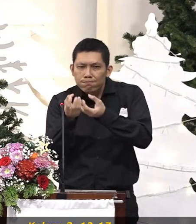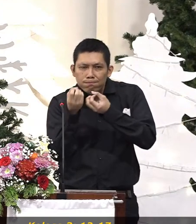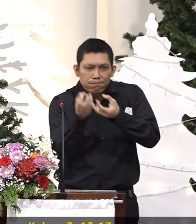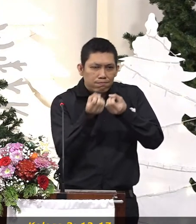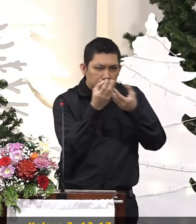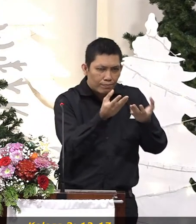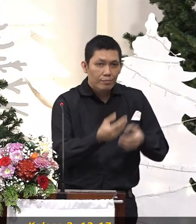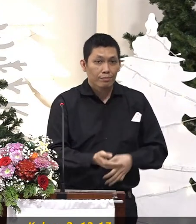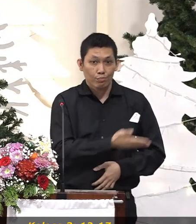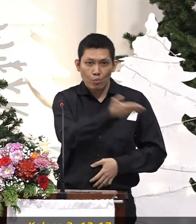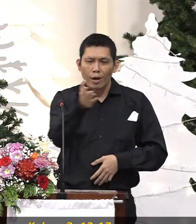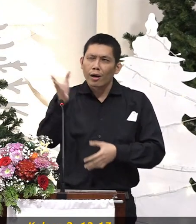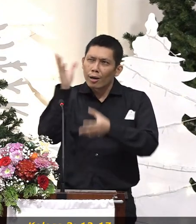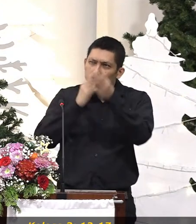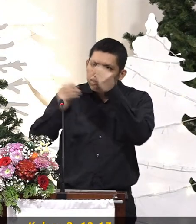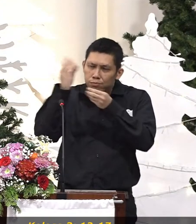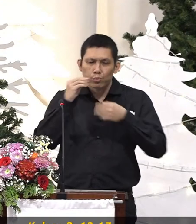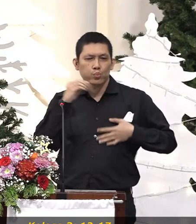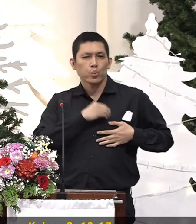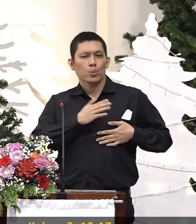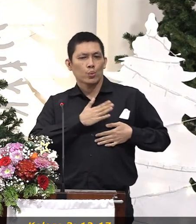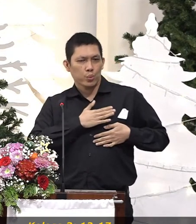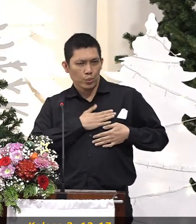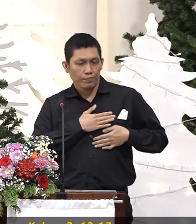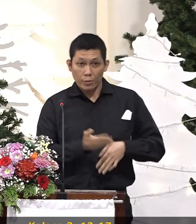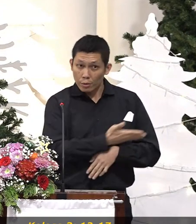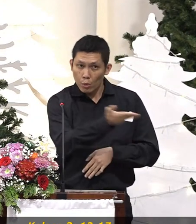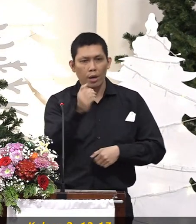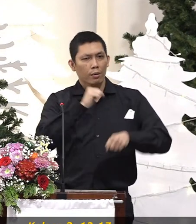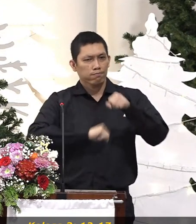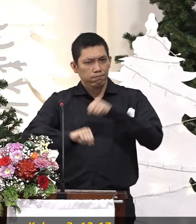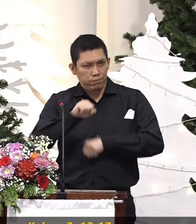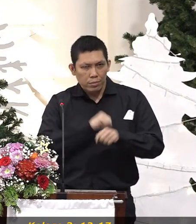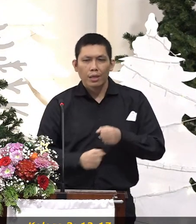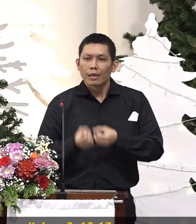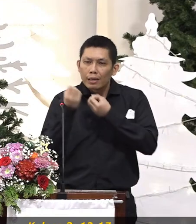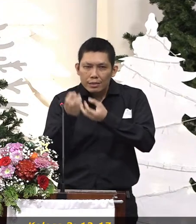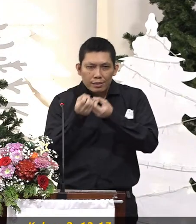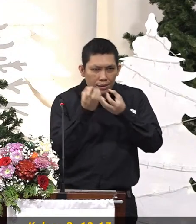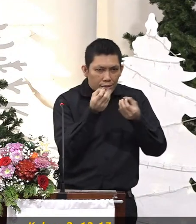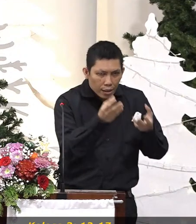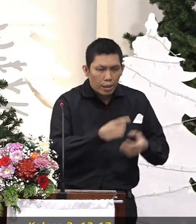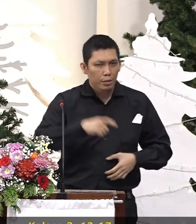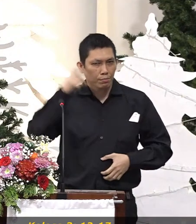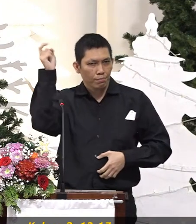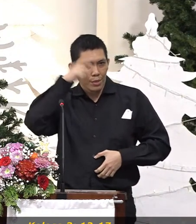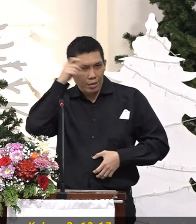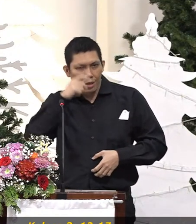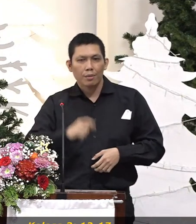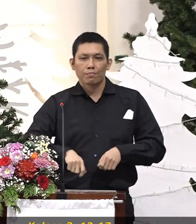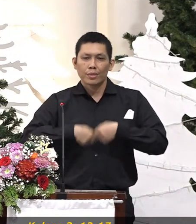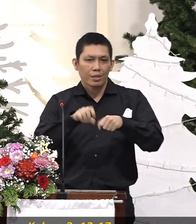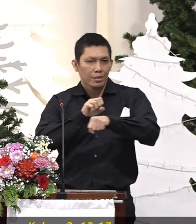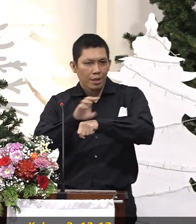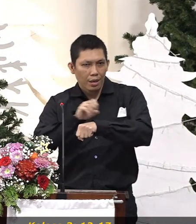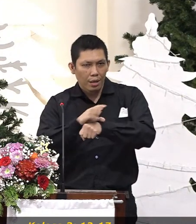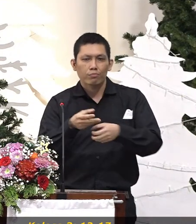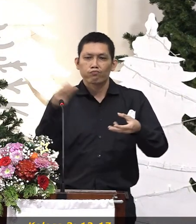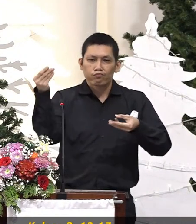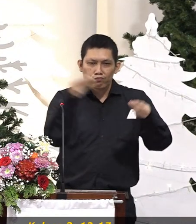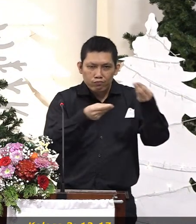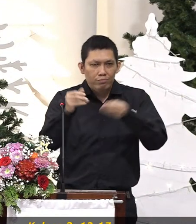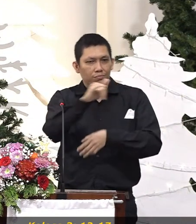Hendaklah perkataan Kristus diam dengan segala kekayaannya di antara kamu, sehingga kamu dengan segala